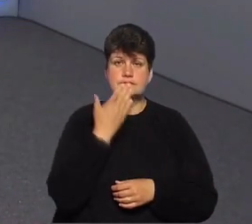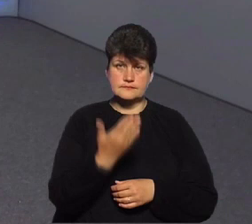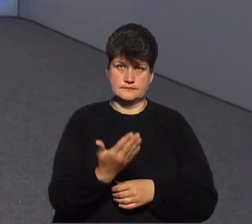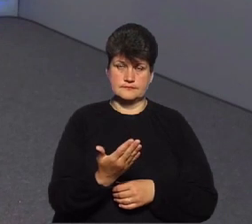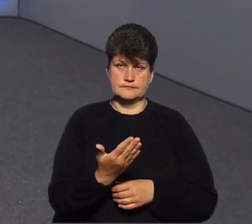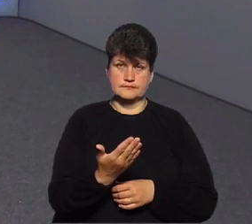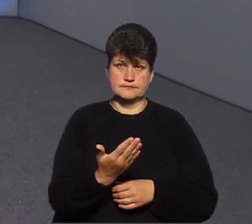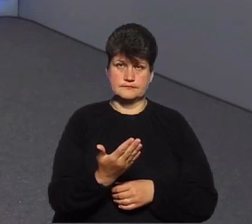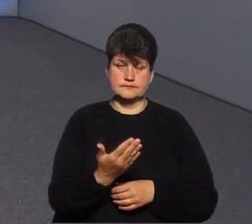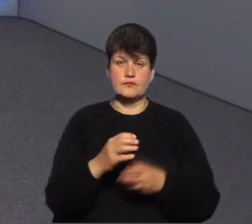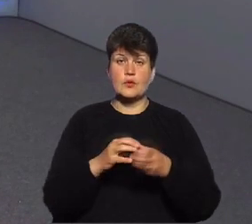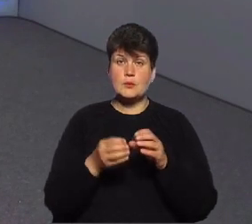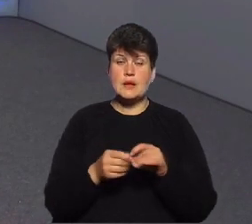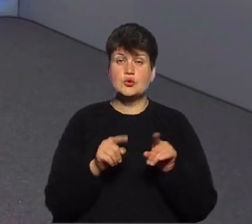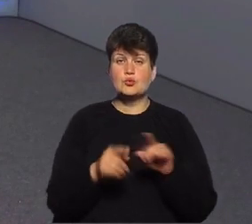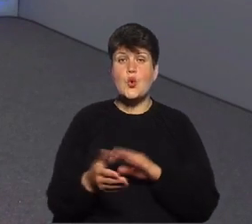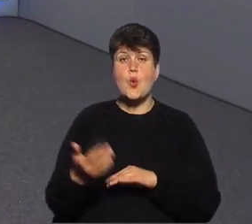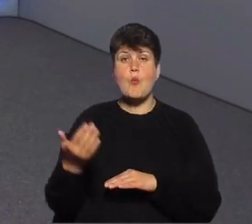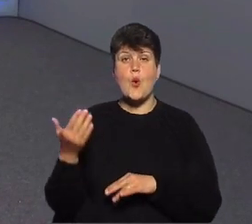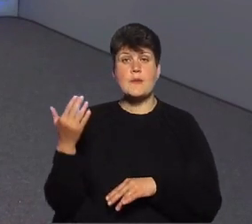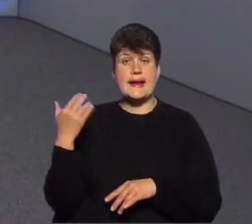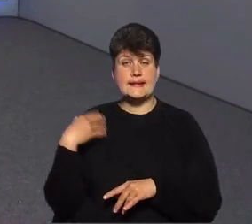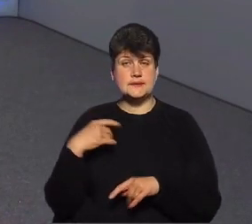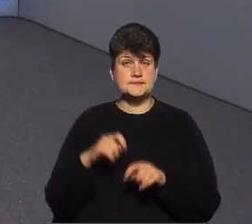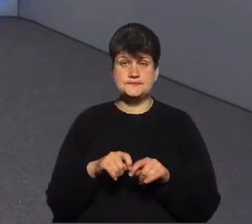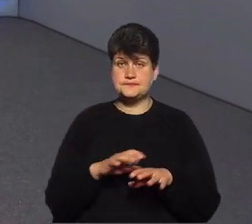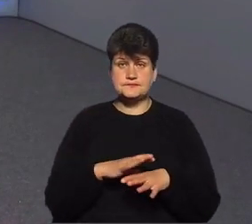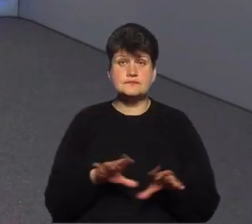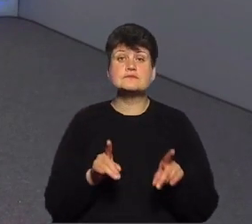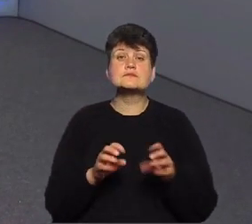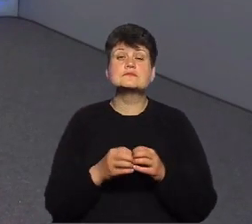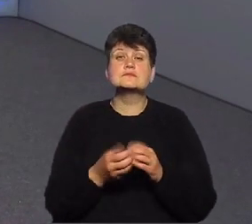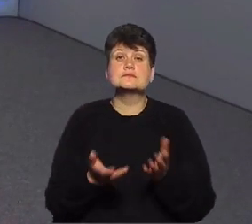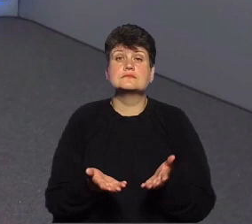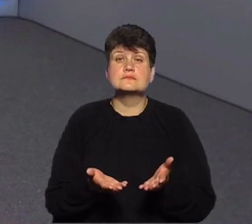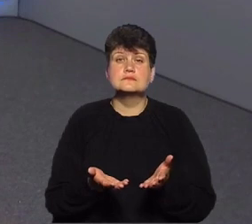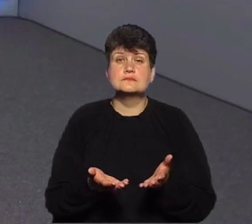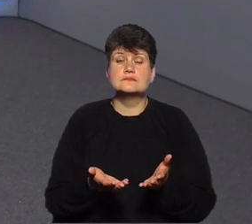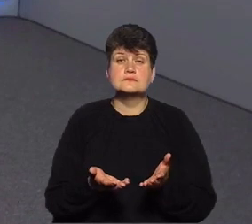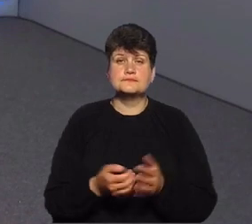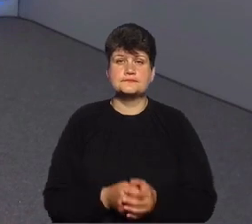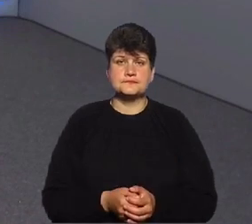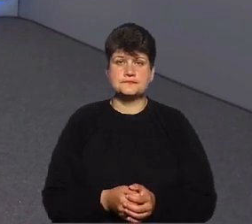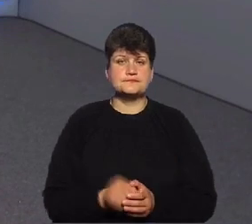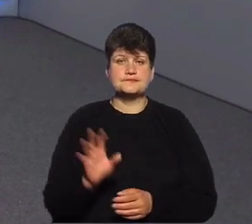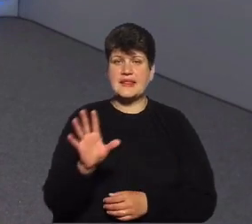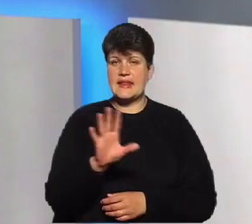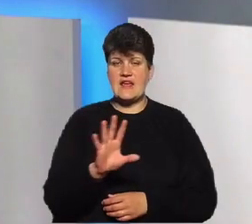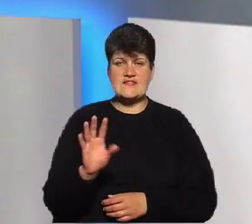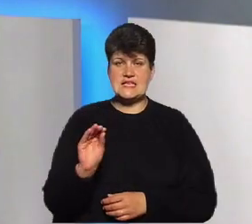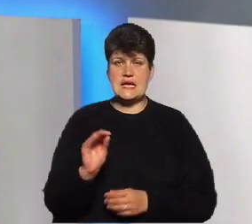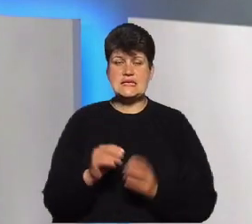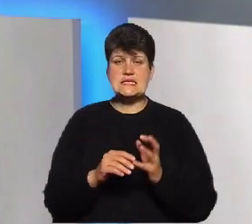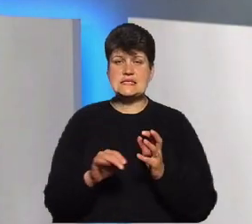що попередники не інвентаризували, чи в чому проблема взагалі? Не вся земля, яка в державній власності,